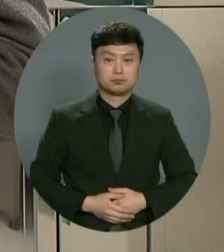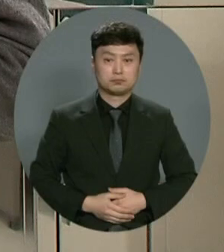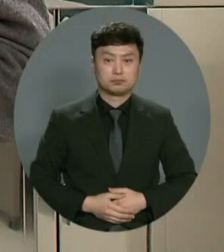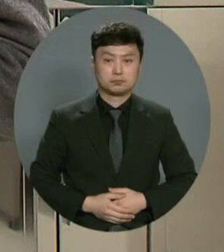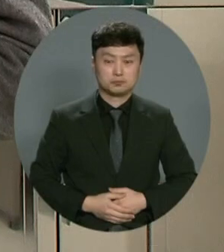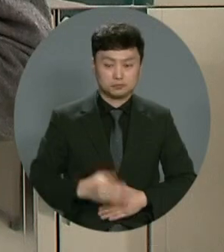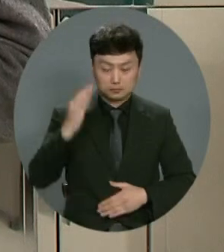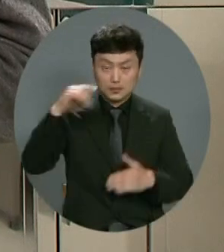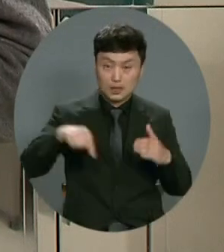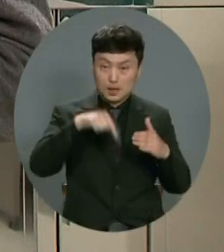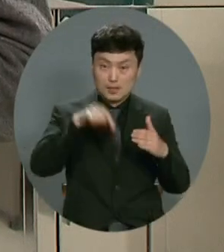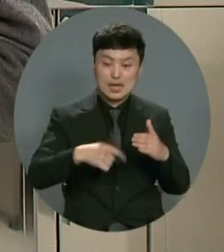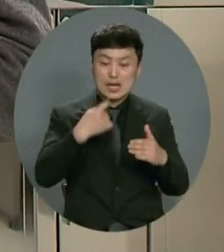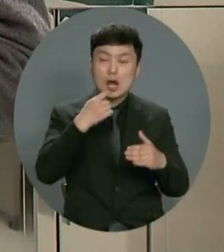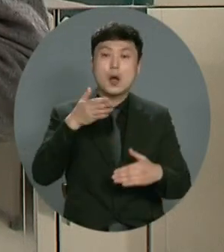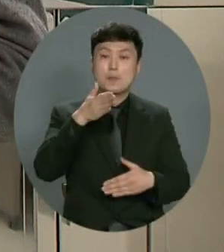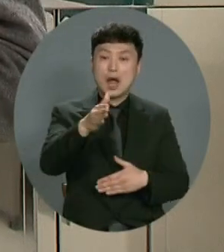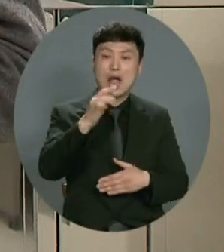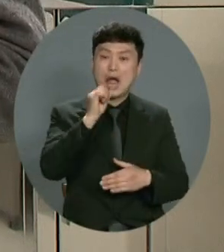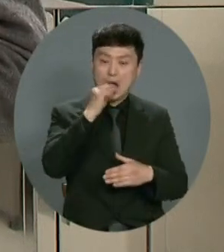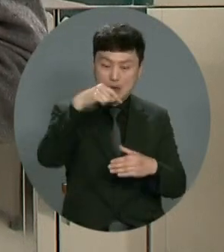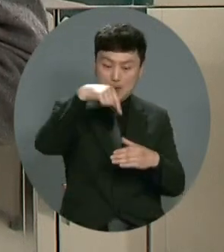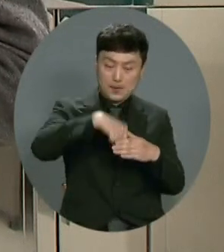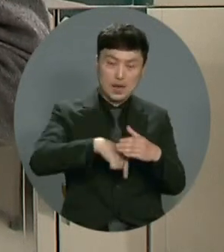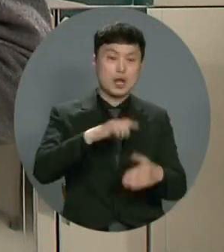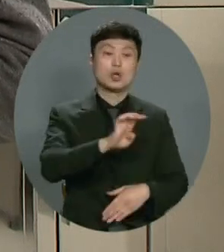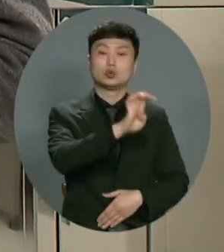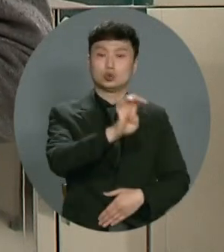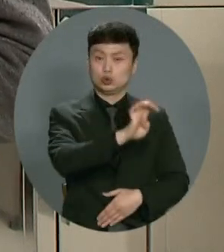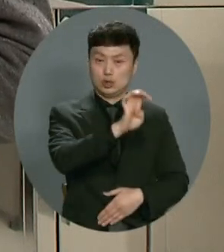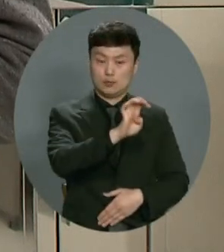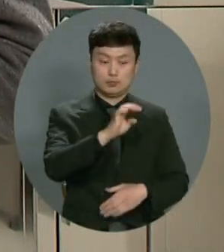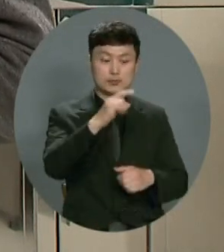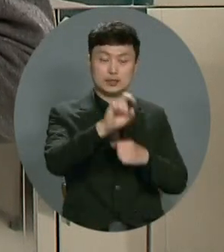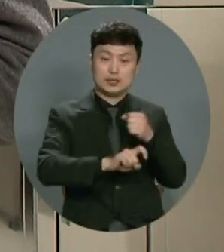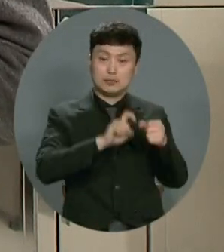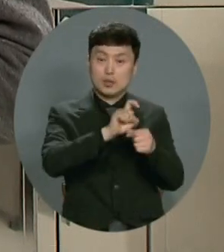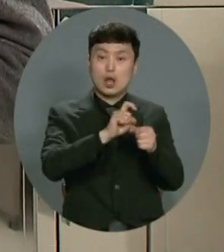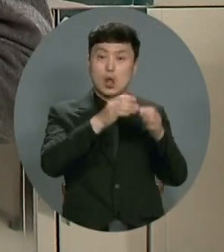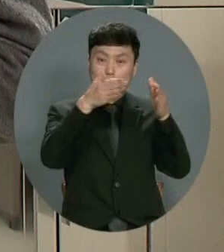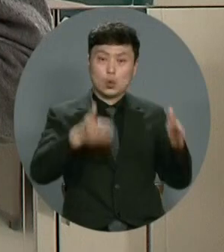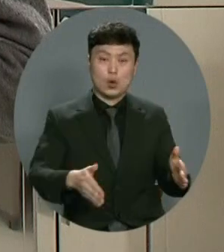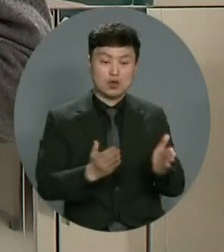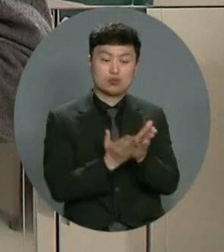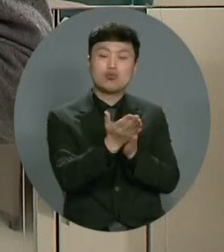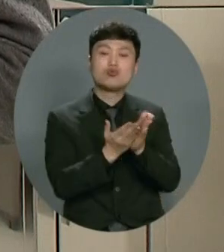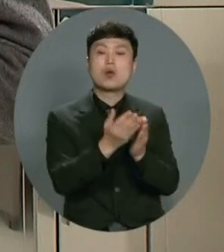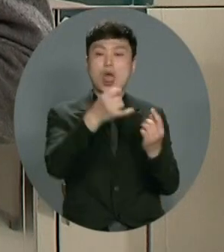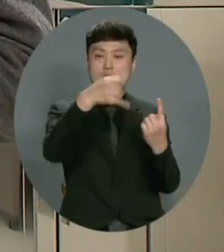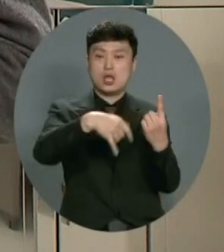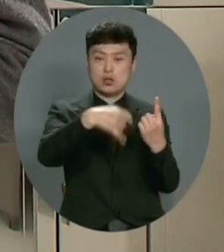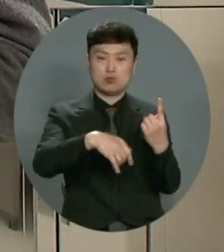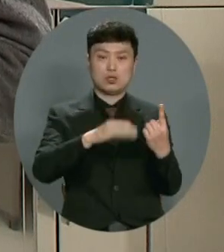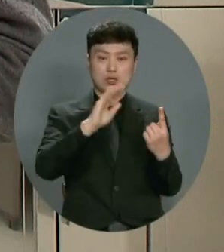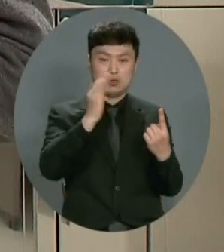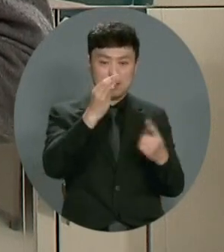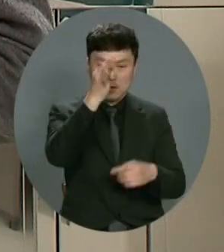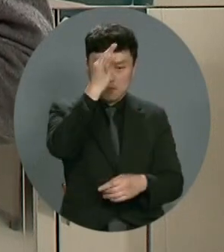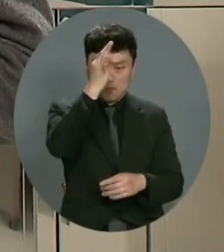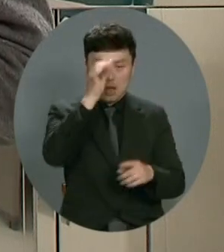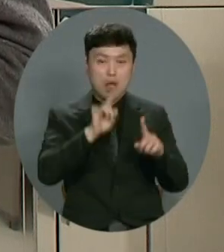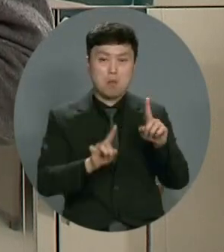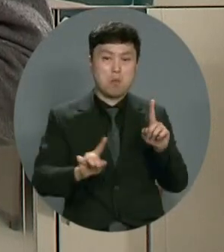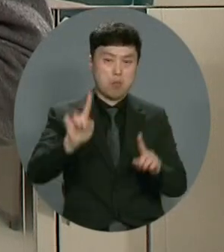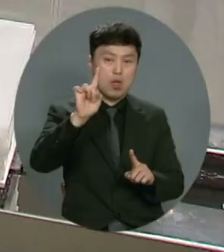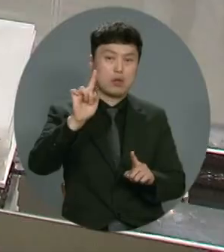기업 가운데 치과용 임플란트 종주국인 유럽에서 10년 연속 수출 1위를 기록하는 등 기술력을